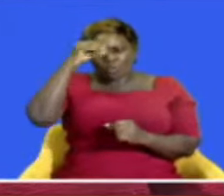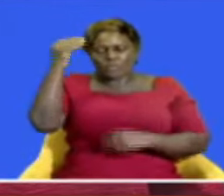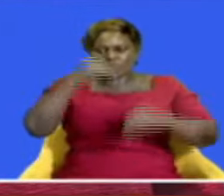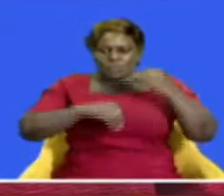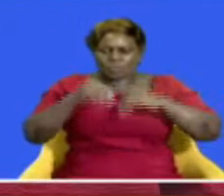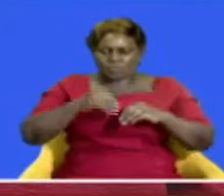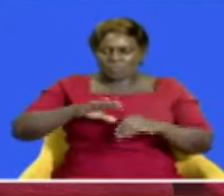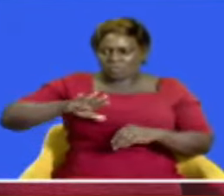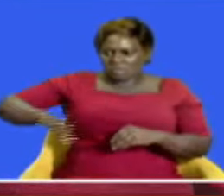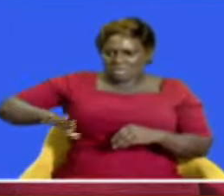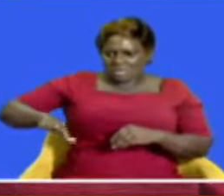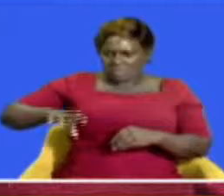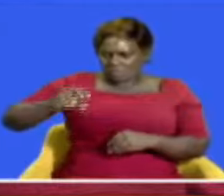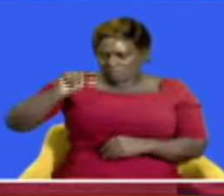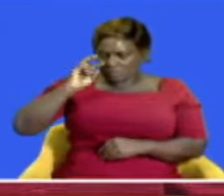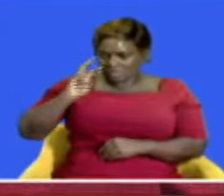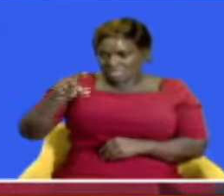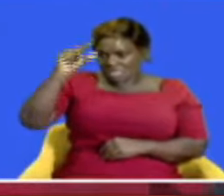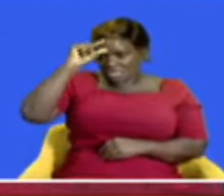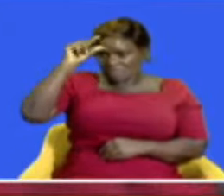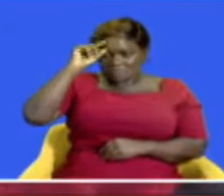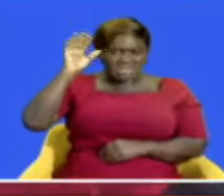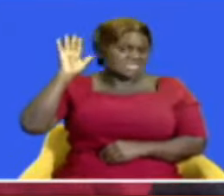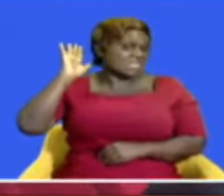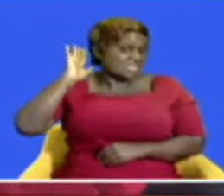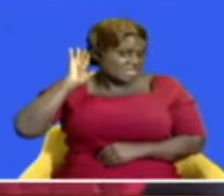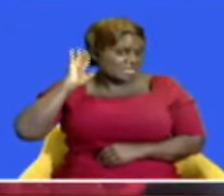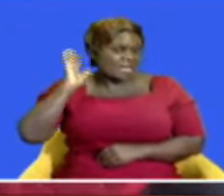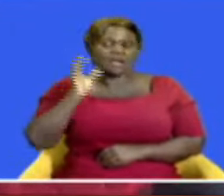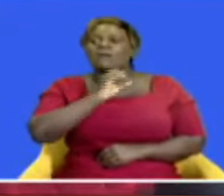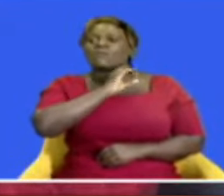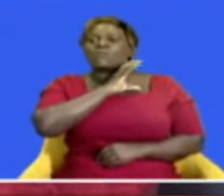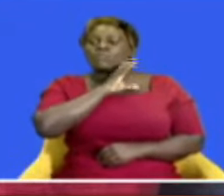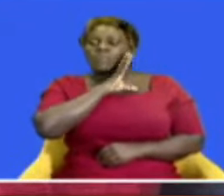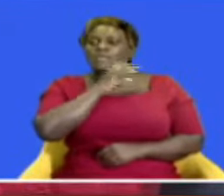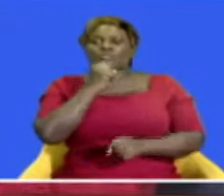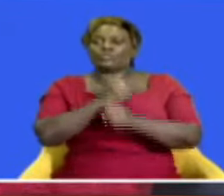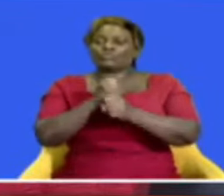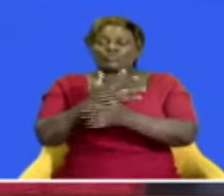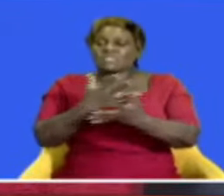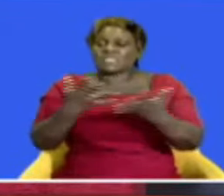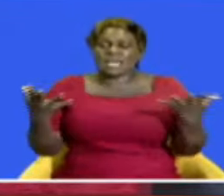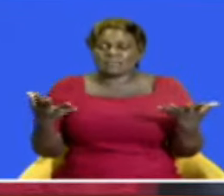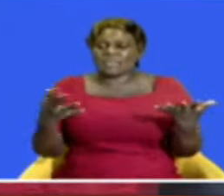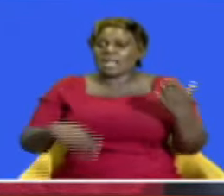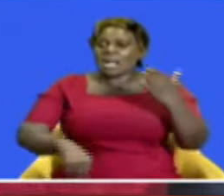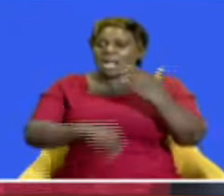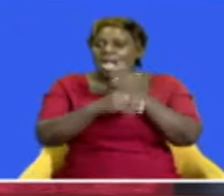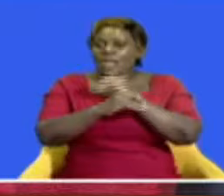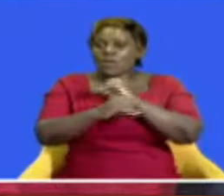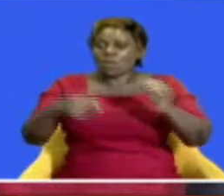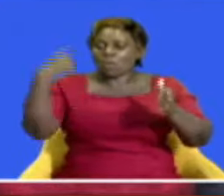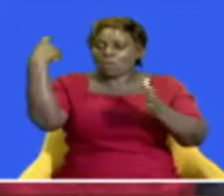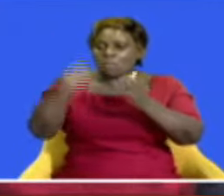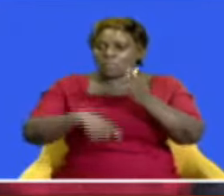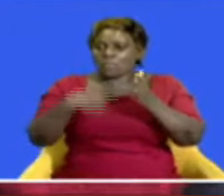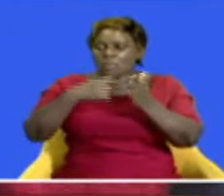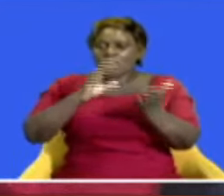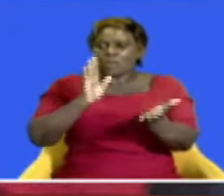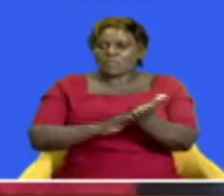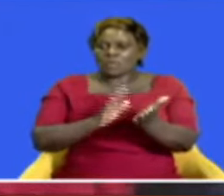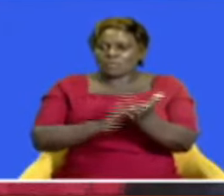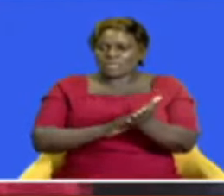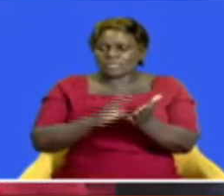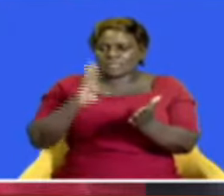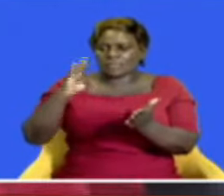sasa inasalia kuona iwapo serikali itasikiza kilio chao na kuchukua hatua ya kutoongeza ushuru uliopendekezwa